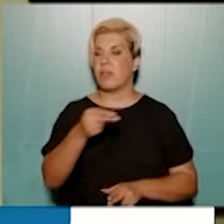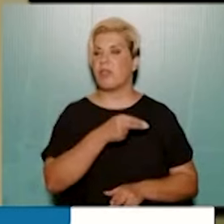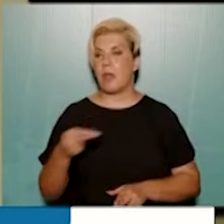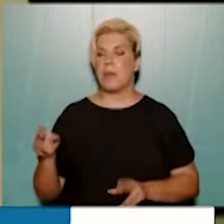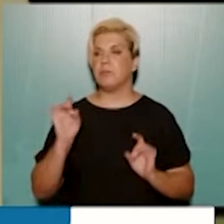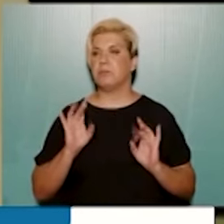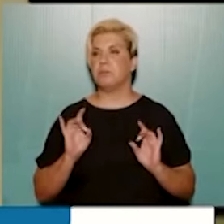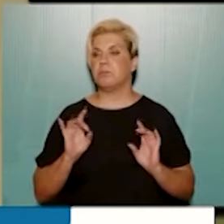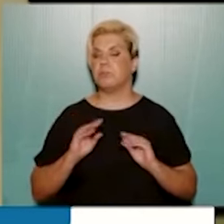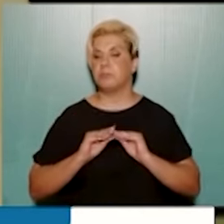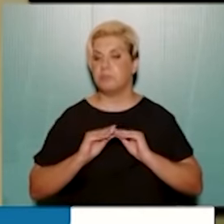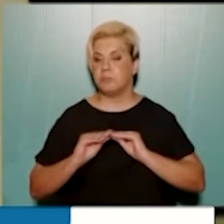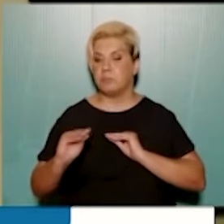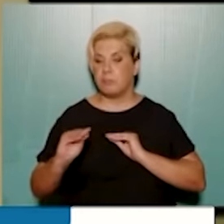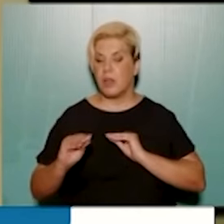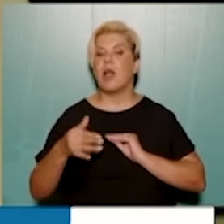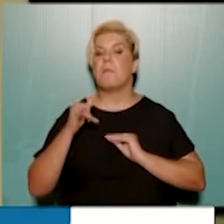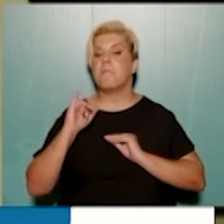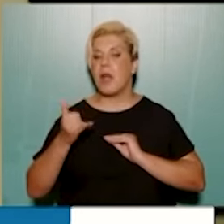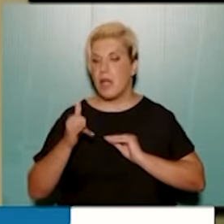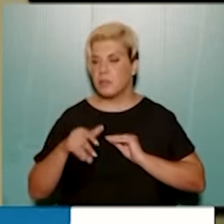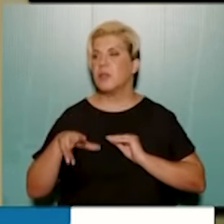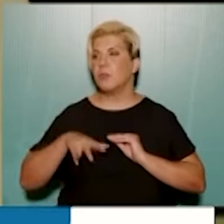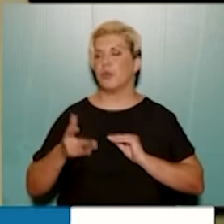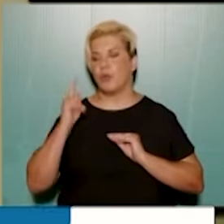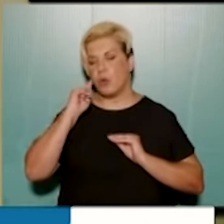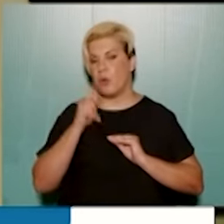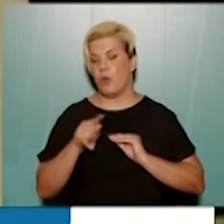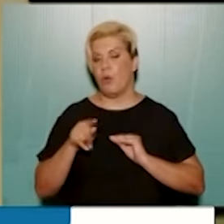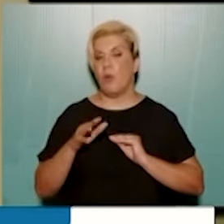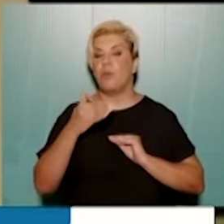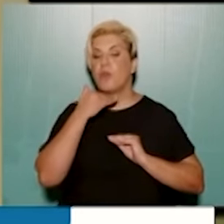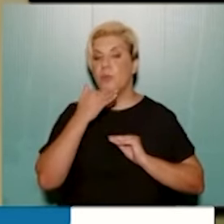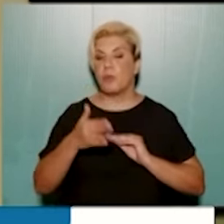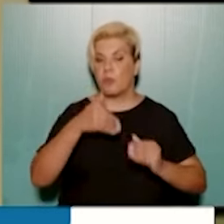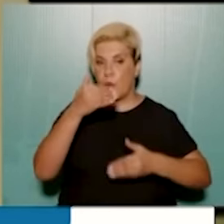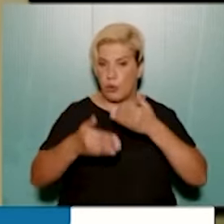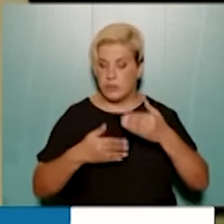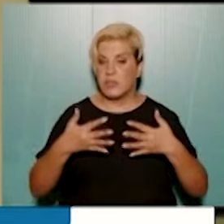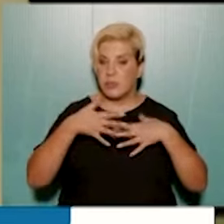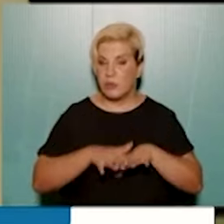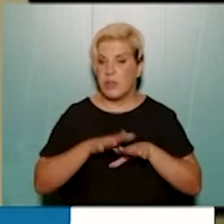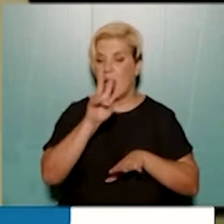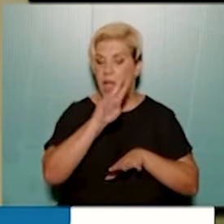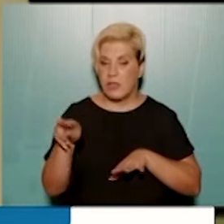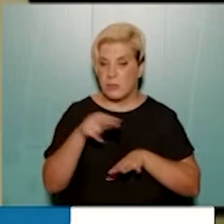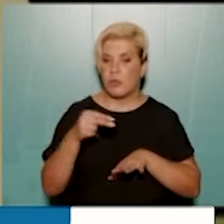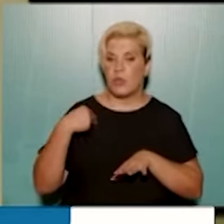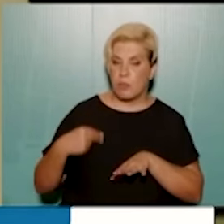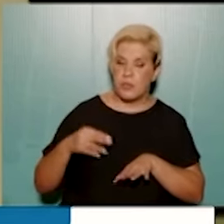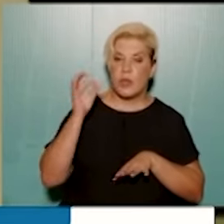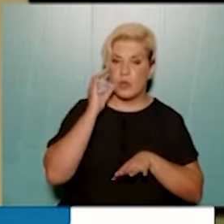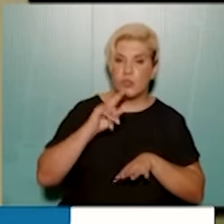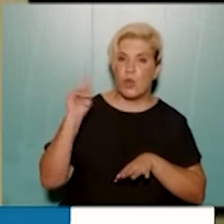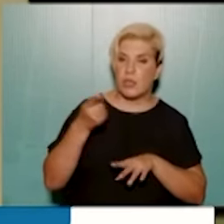ζητήματα, λέμε ότι παίζετε το παιχνιδάκι του Υπουργείου που όπου δεν μπόρεσε να προχωρήσει συγχωνεύσεις και καταργήσεις και στο Δήμο Θεσσαλονίκης και σε